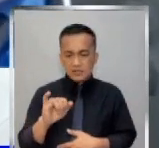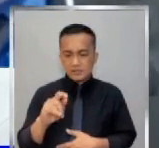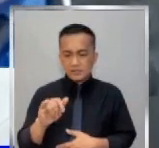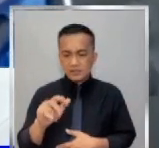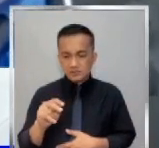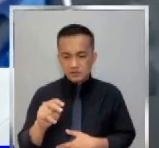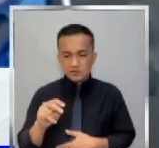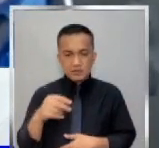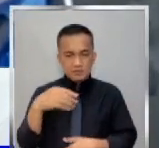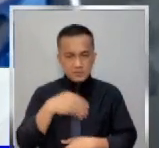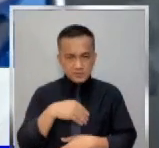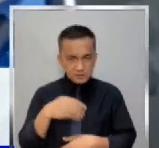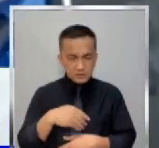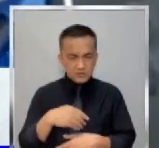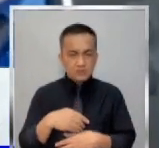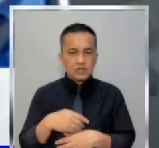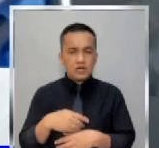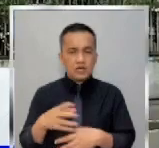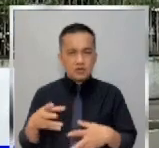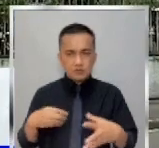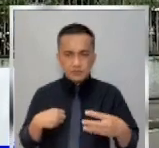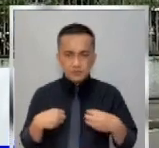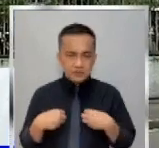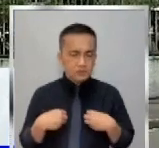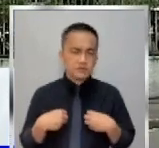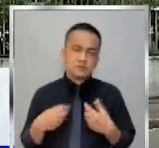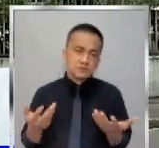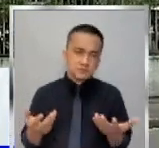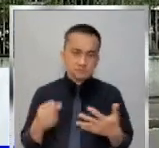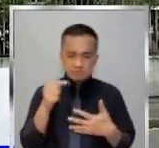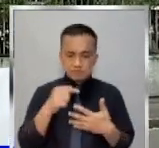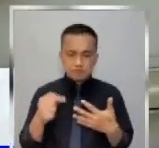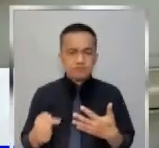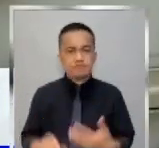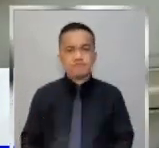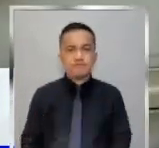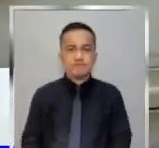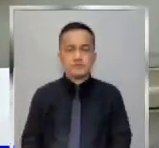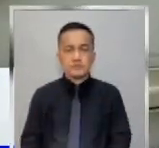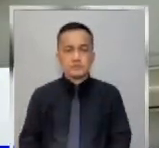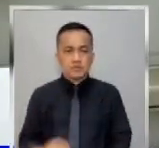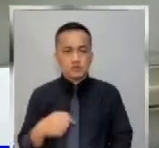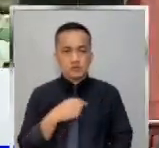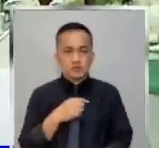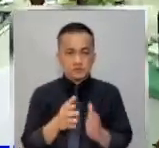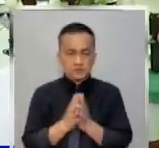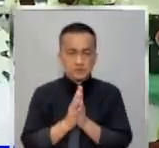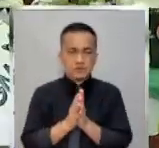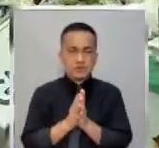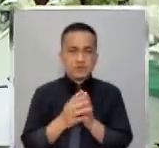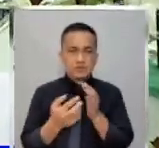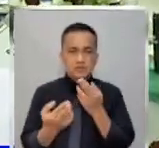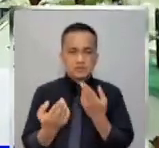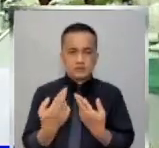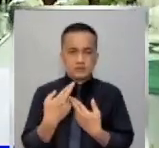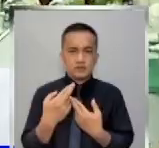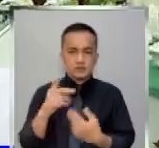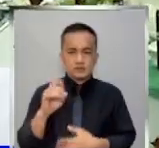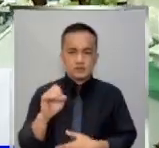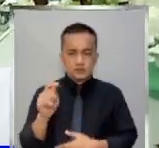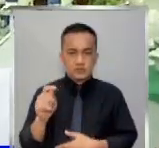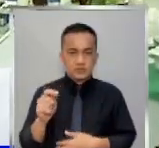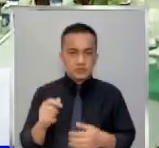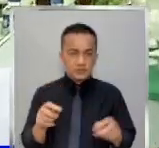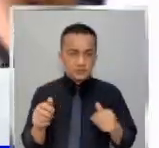yung mga recommendations, no, yung overall ratings. Hinihinga namin ng reaction dito ang Department of Tourism. Tingin naman ni Transportation